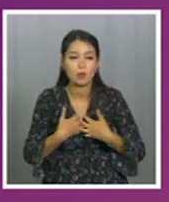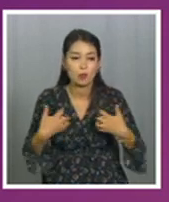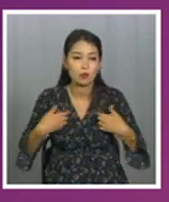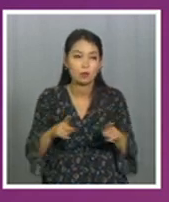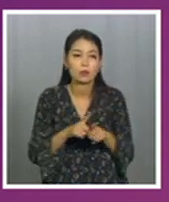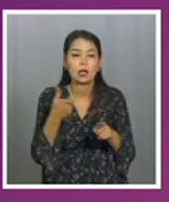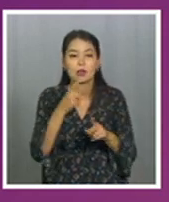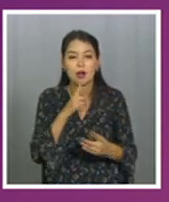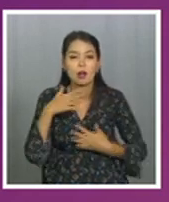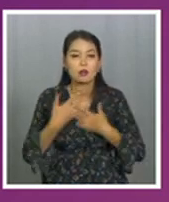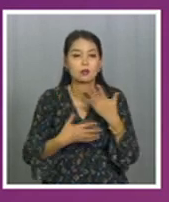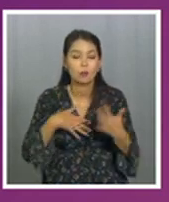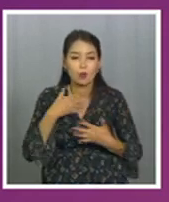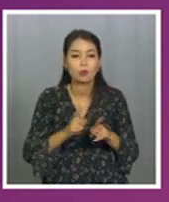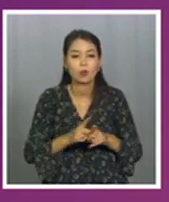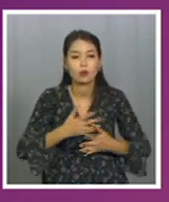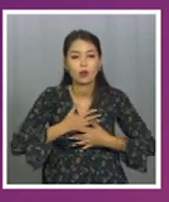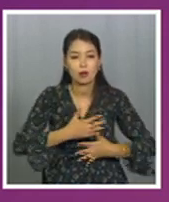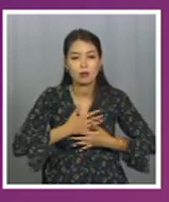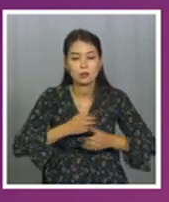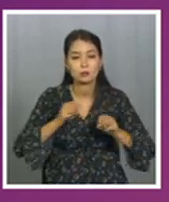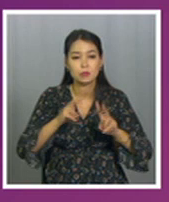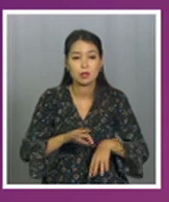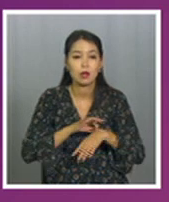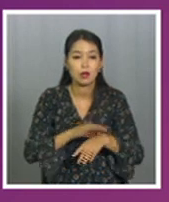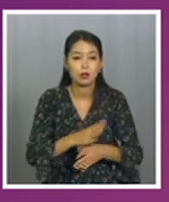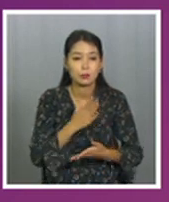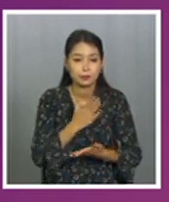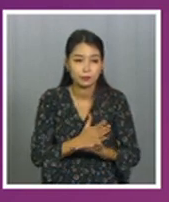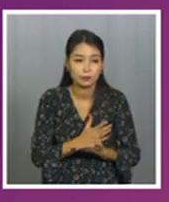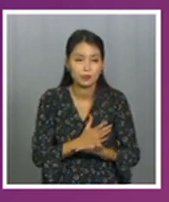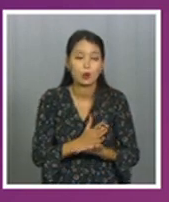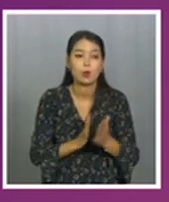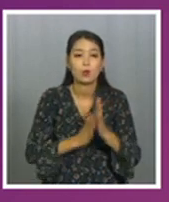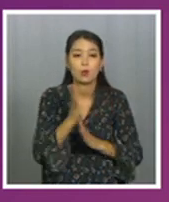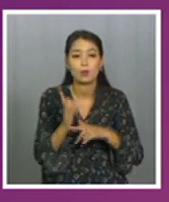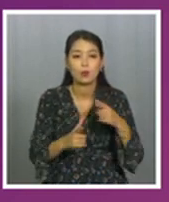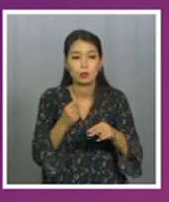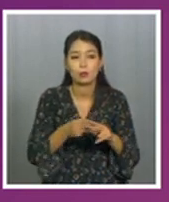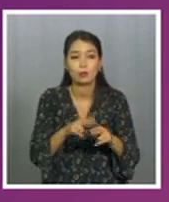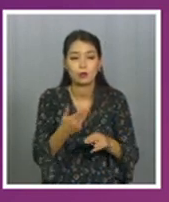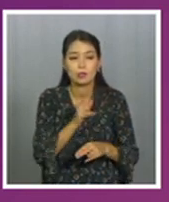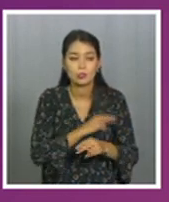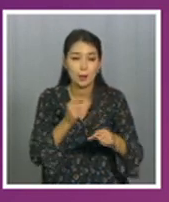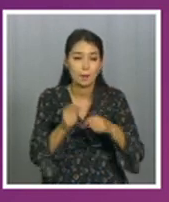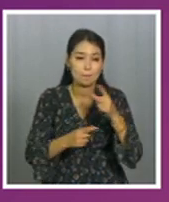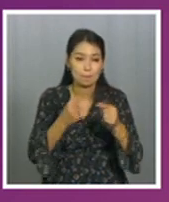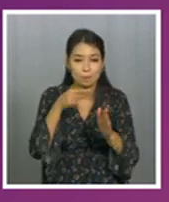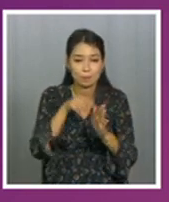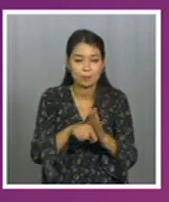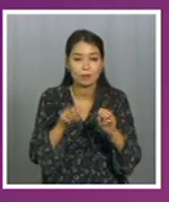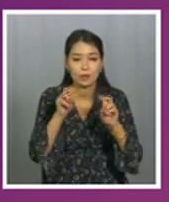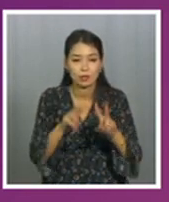алмасу өздерінің тыныс алу мүшелері арқылы жүреді. Өсімдіктерде бұл үдеріс жапырақтардың үстінде